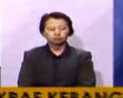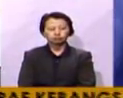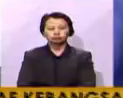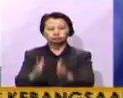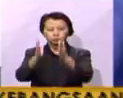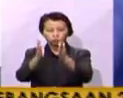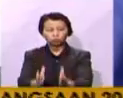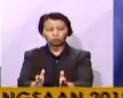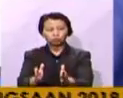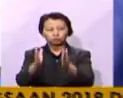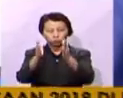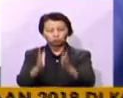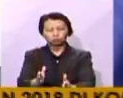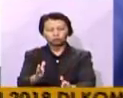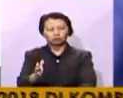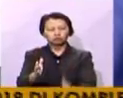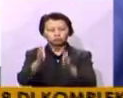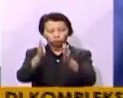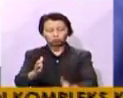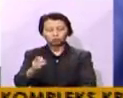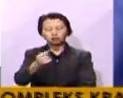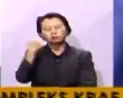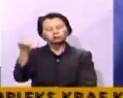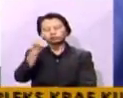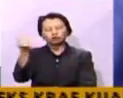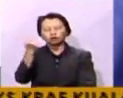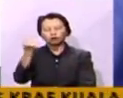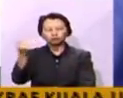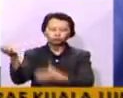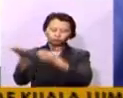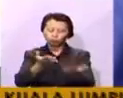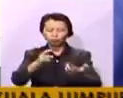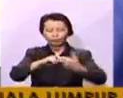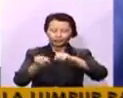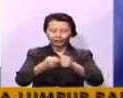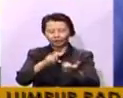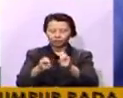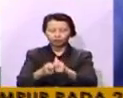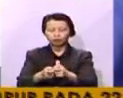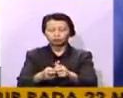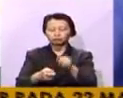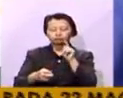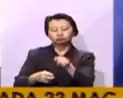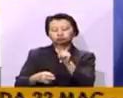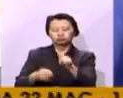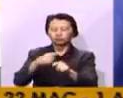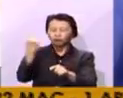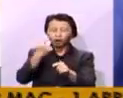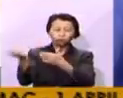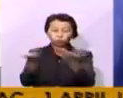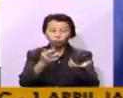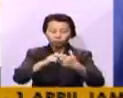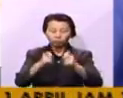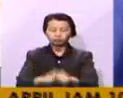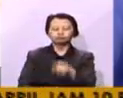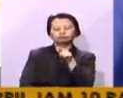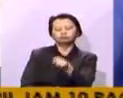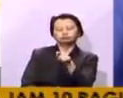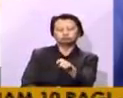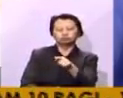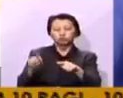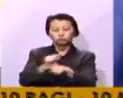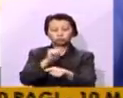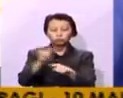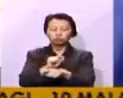Orang yang sering membawa ataupun membawa masalah adalah golongan yang